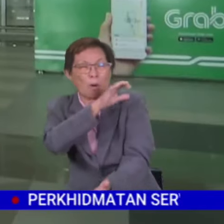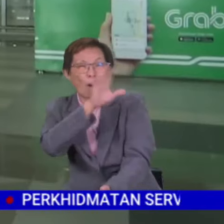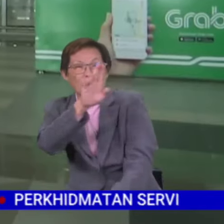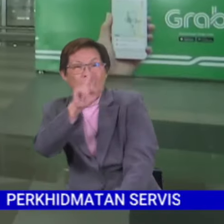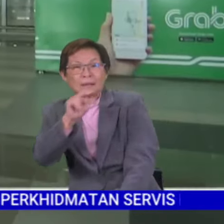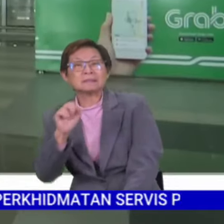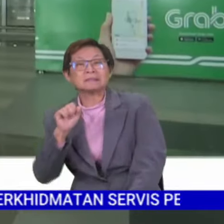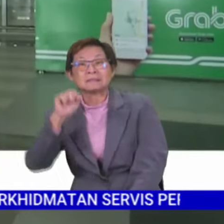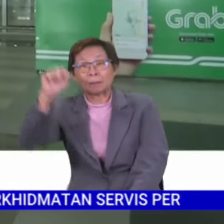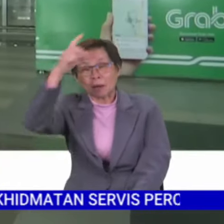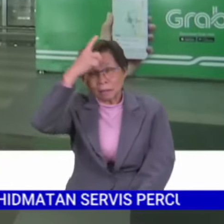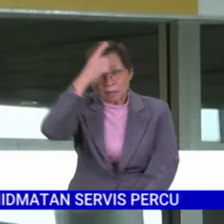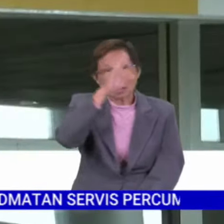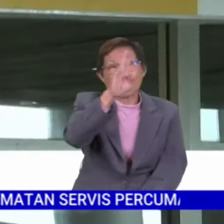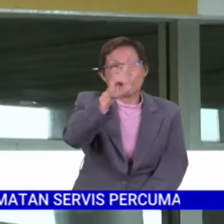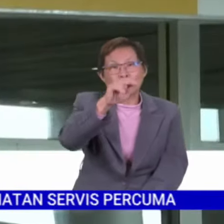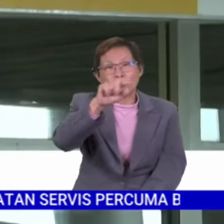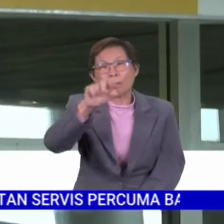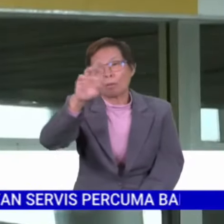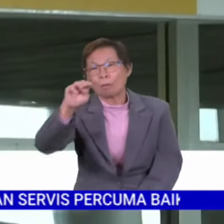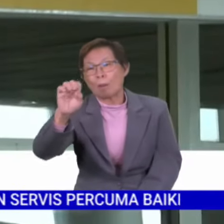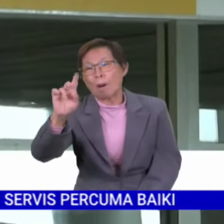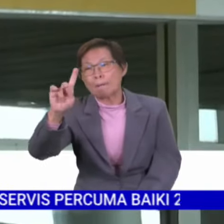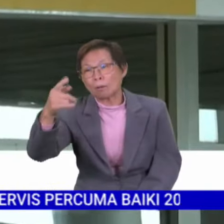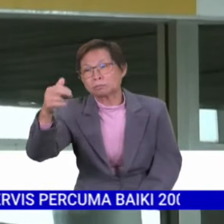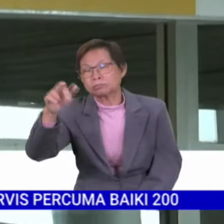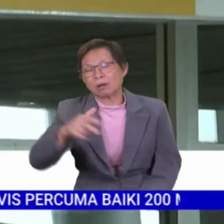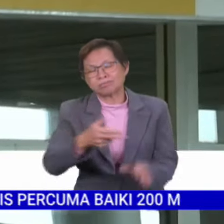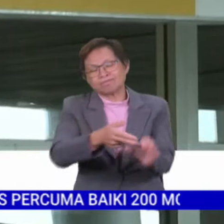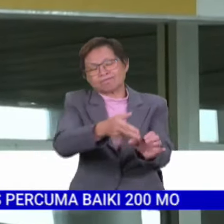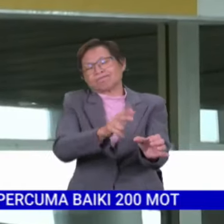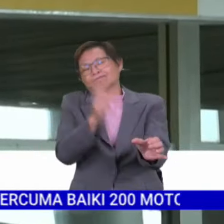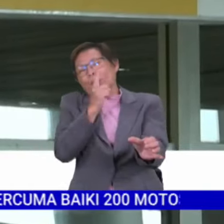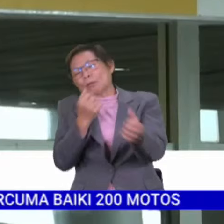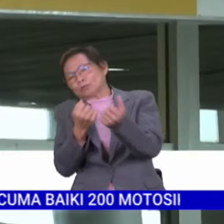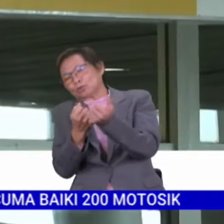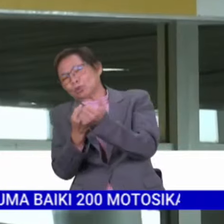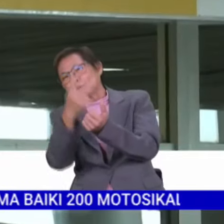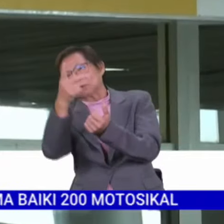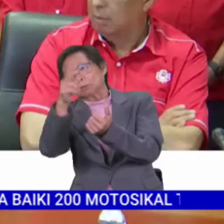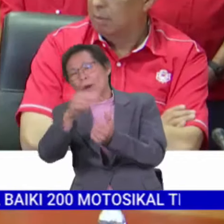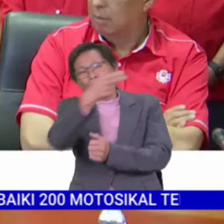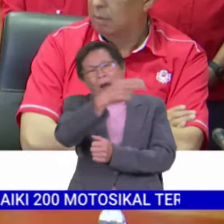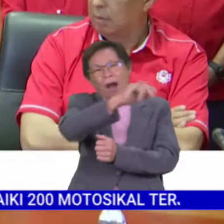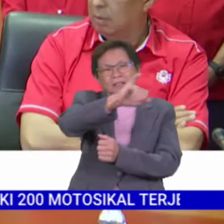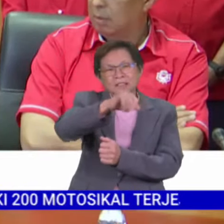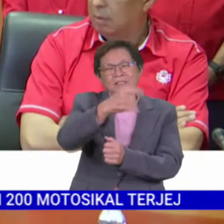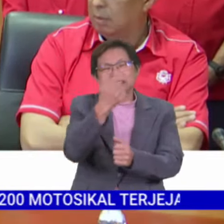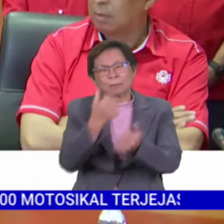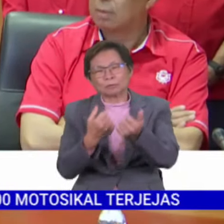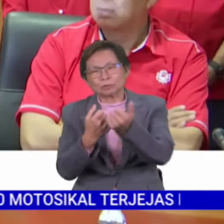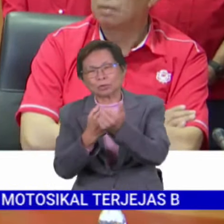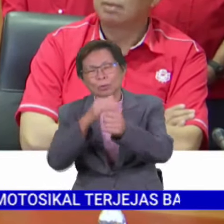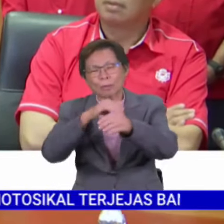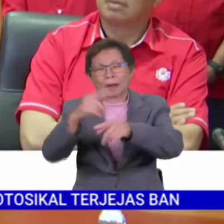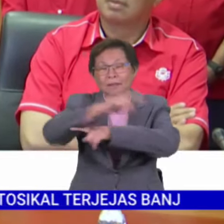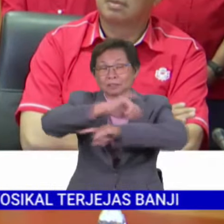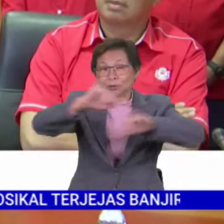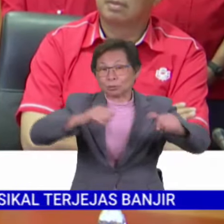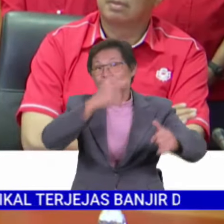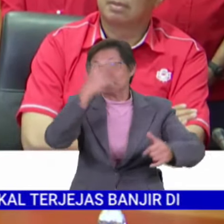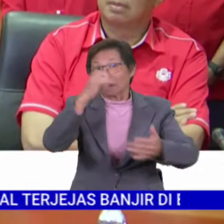BN Sabah Datuk Seri Bung Mokhtar Radin menarik sokongan terhadap Ketua Menteri Datuk Seri Haji Jin Nor Jumaat lalu. Susulan